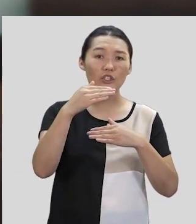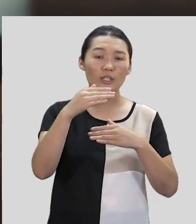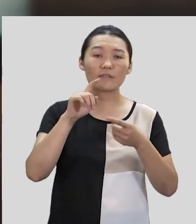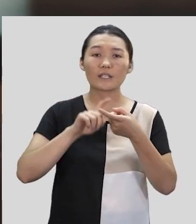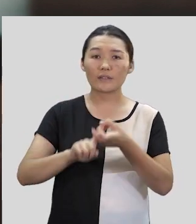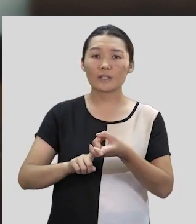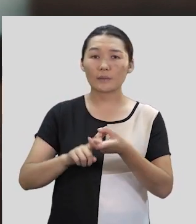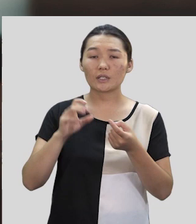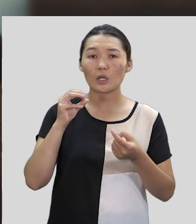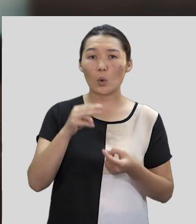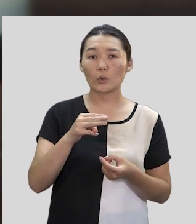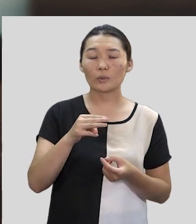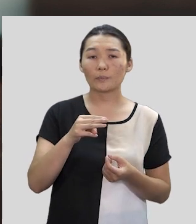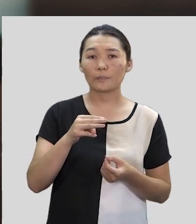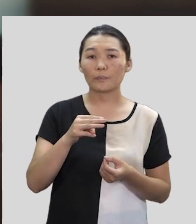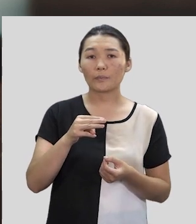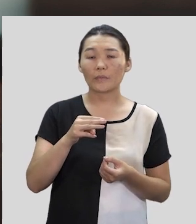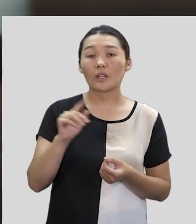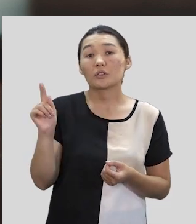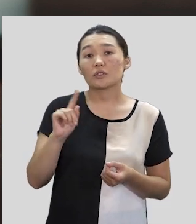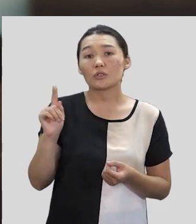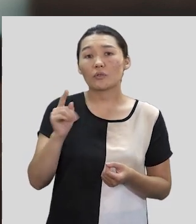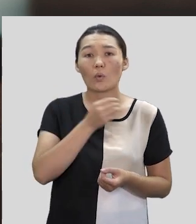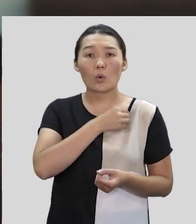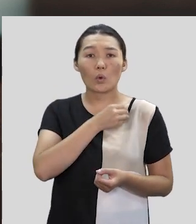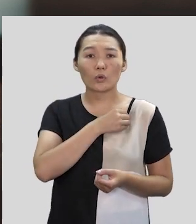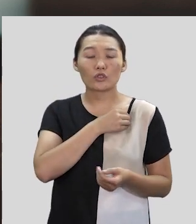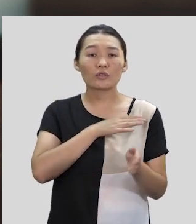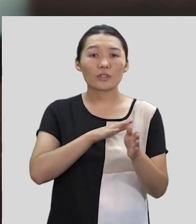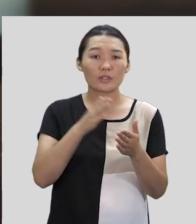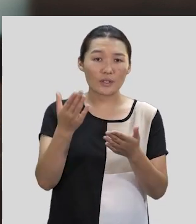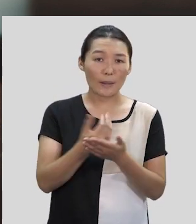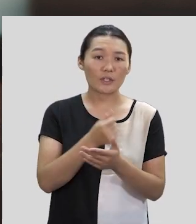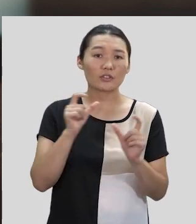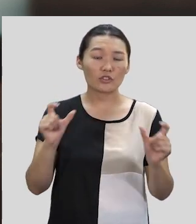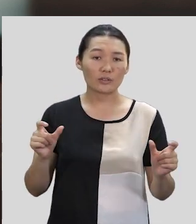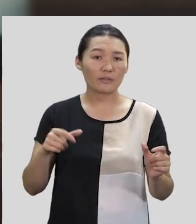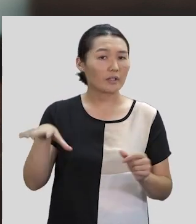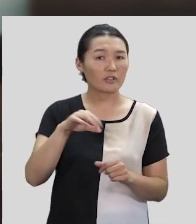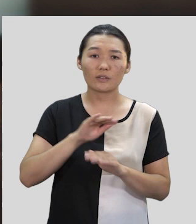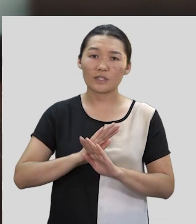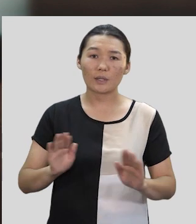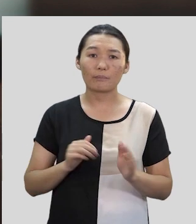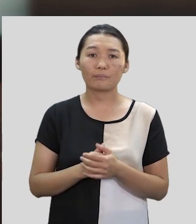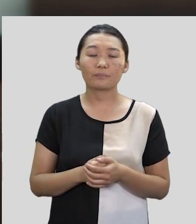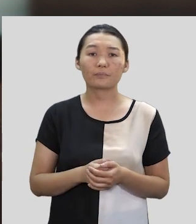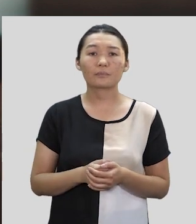зависимости от того чего хочет добиться человек то есть не всем присущи